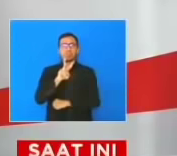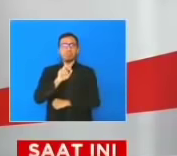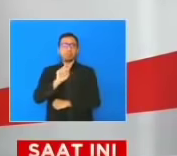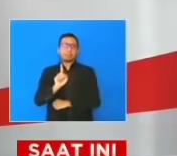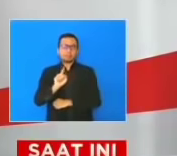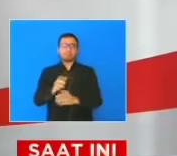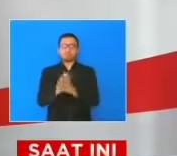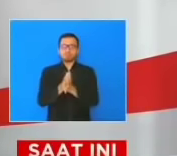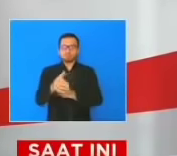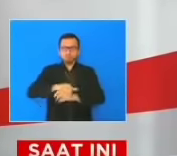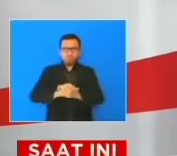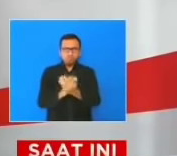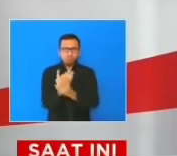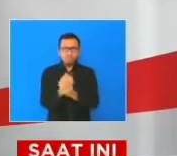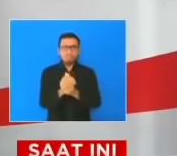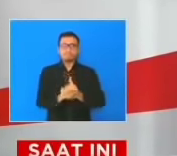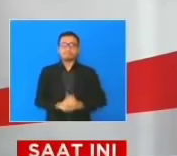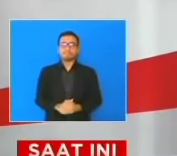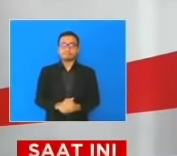Jaga kesehatan diri,